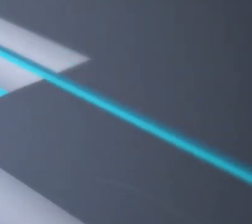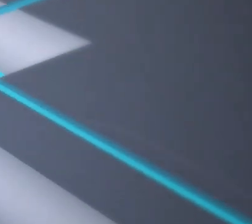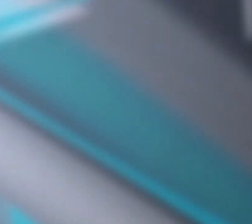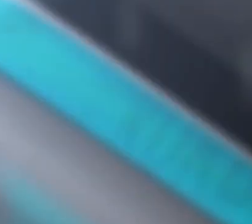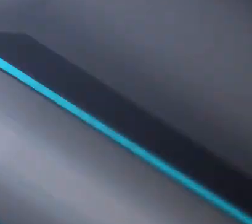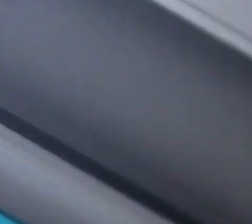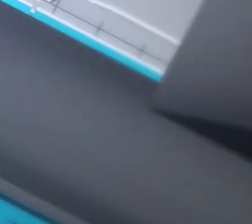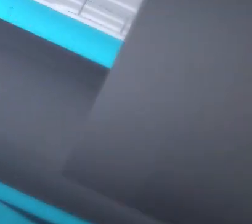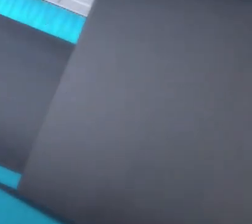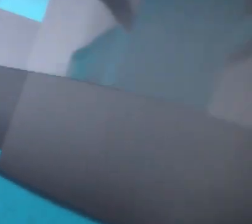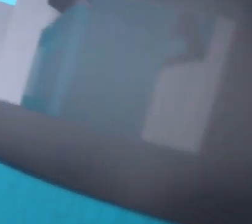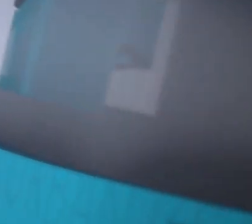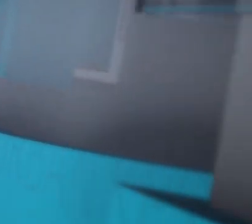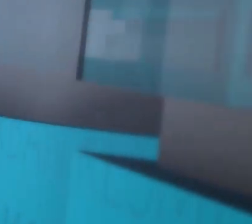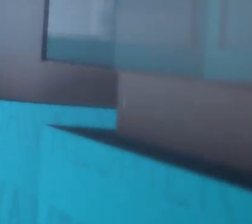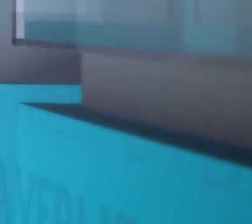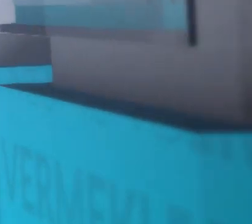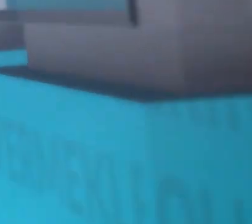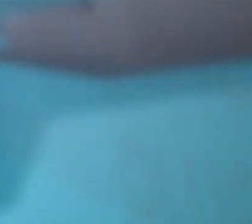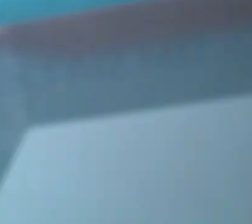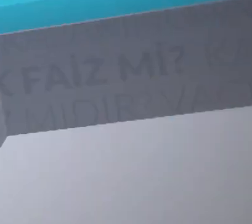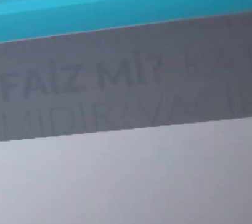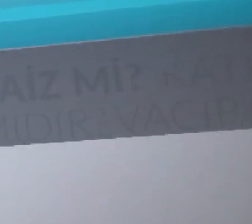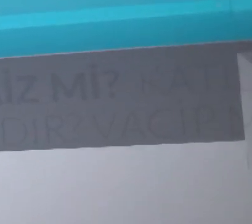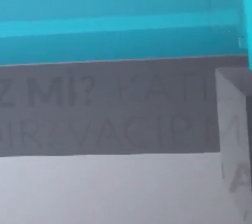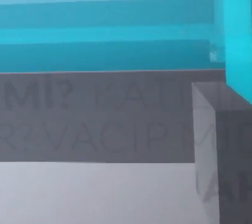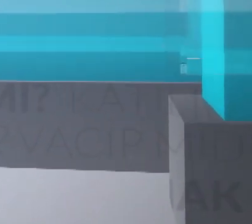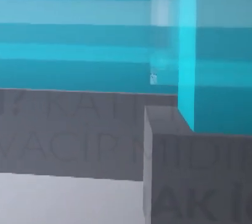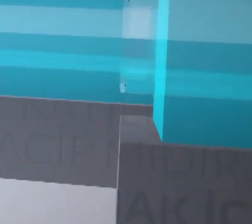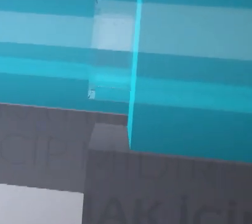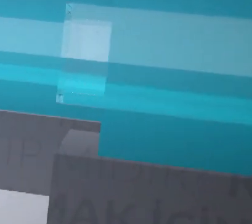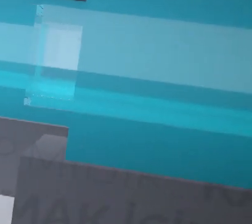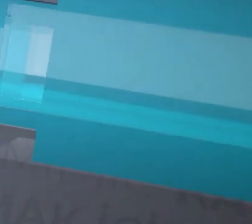efendim Evinizde kullandığınız